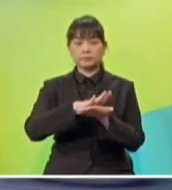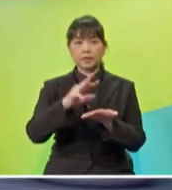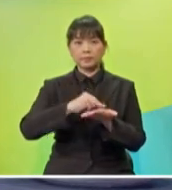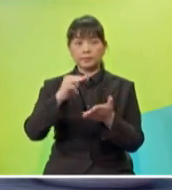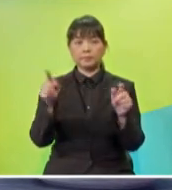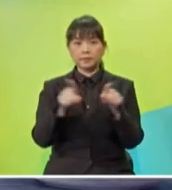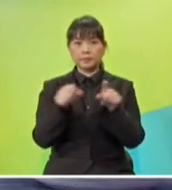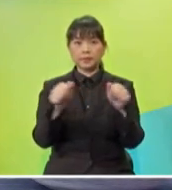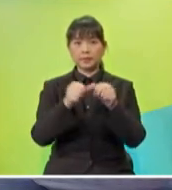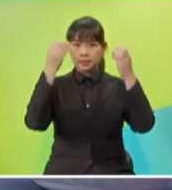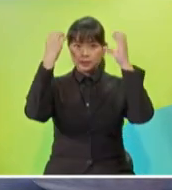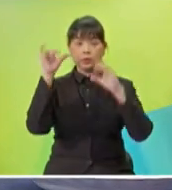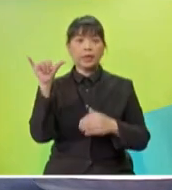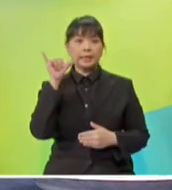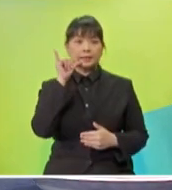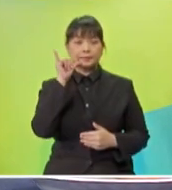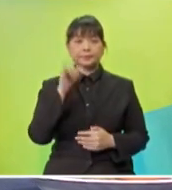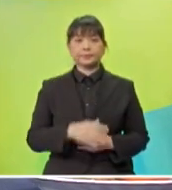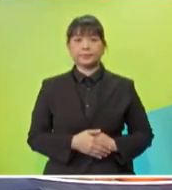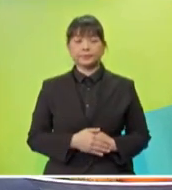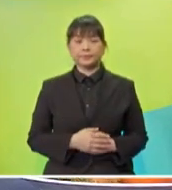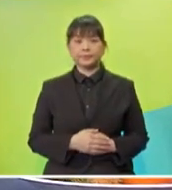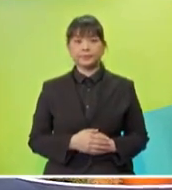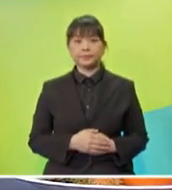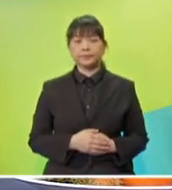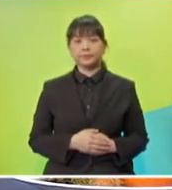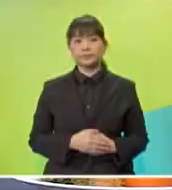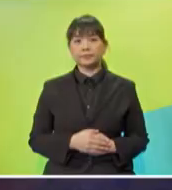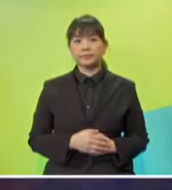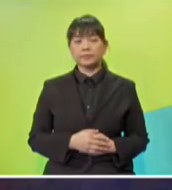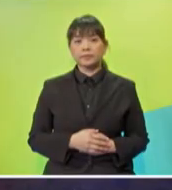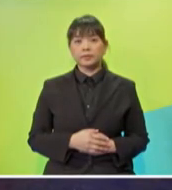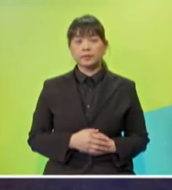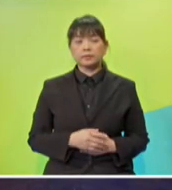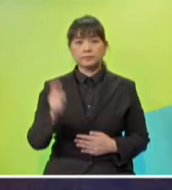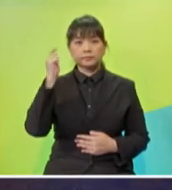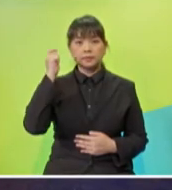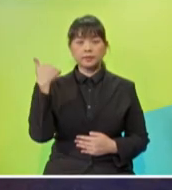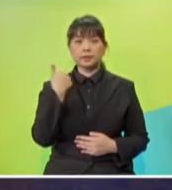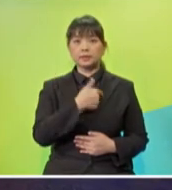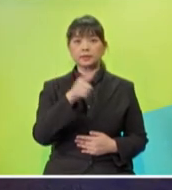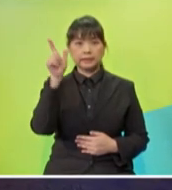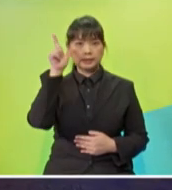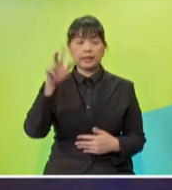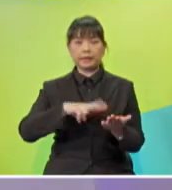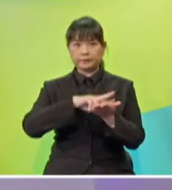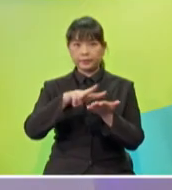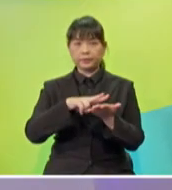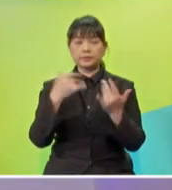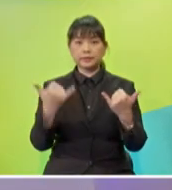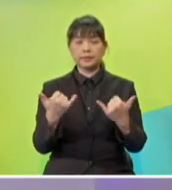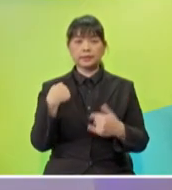guyak kita Cikgu kali ini cek guna kongsikan Apa pula mereka rumah tadi kita tonton video Hah sekarang